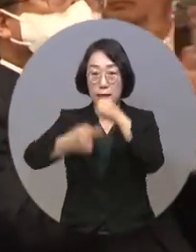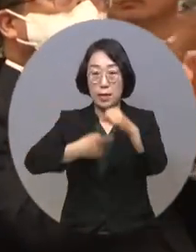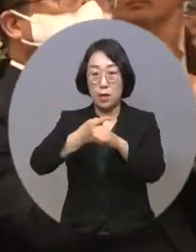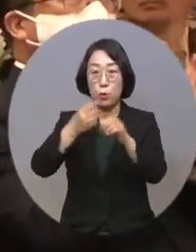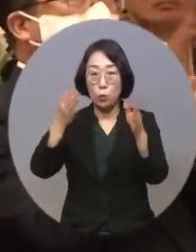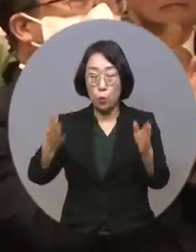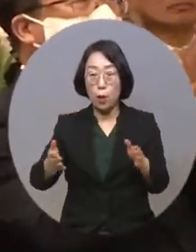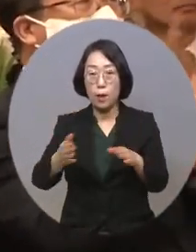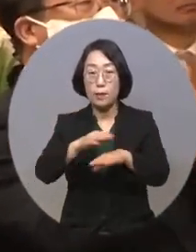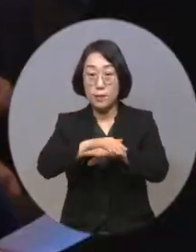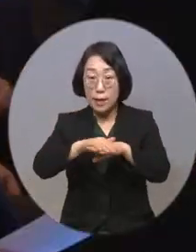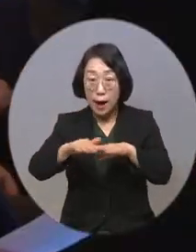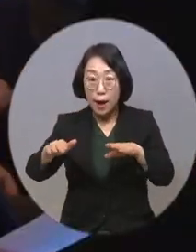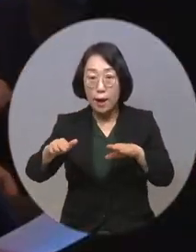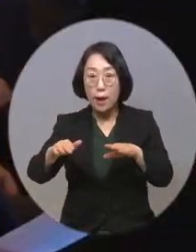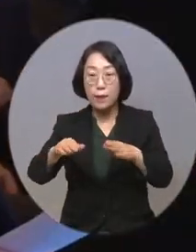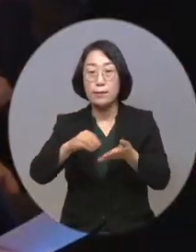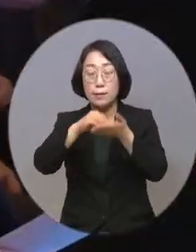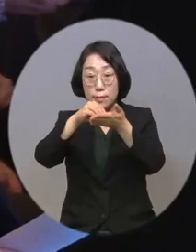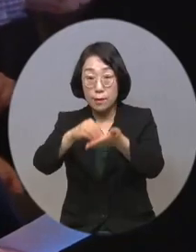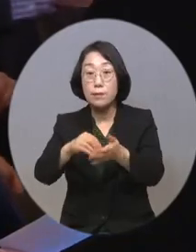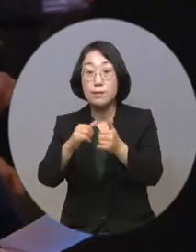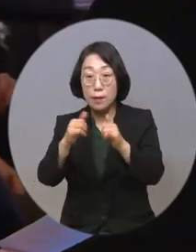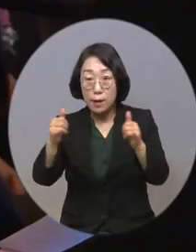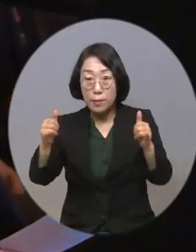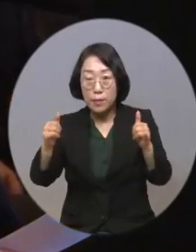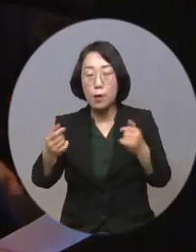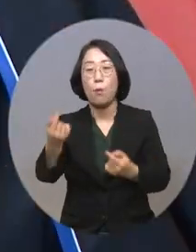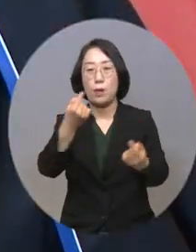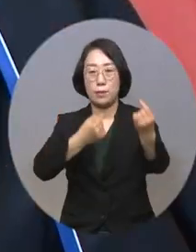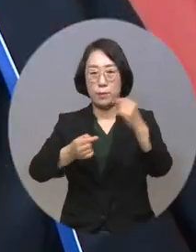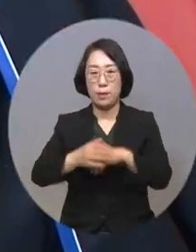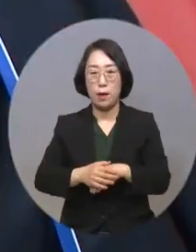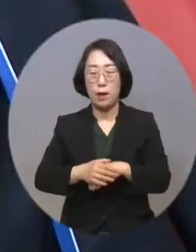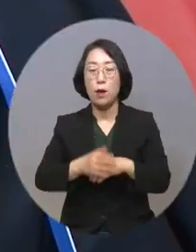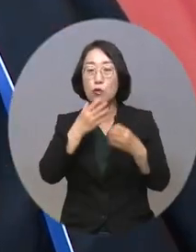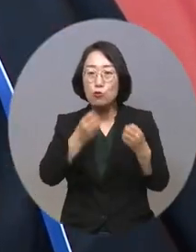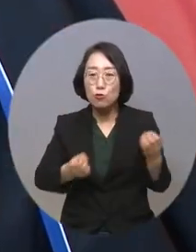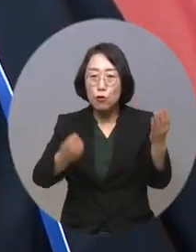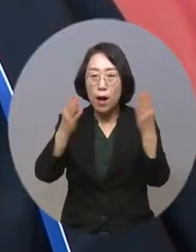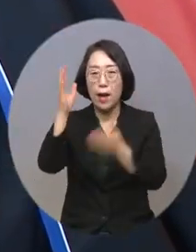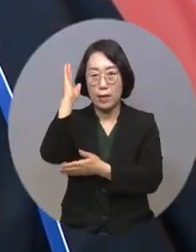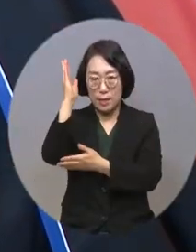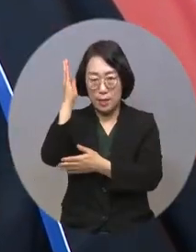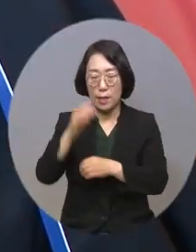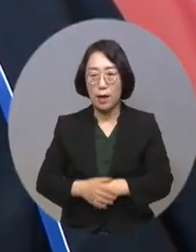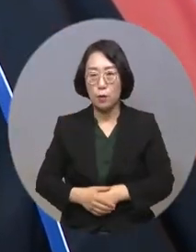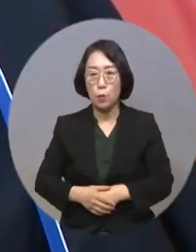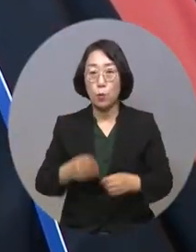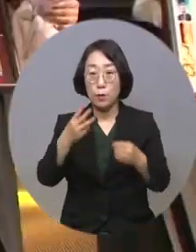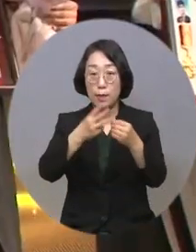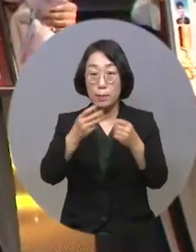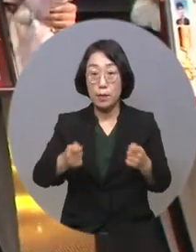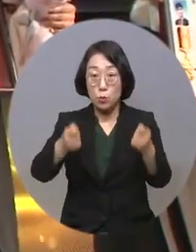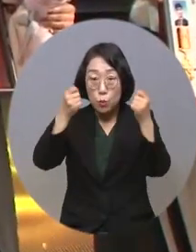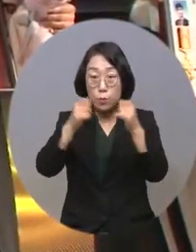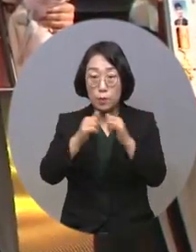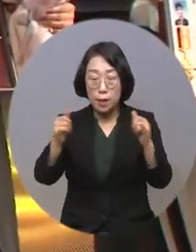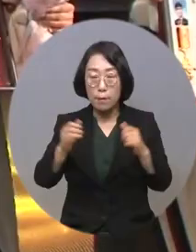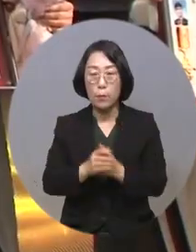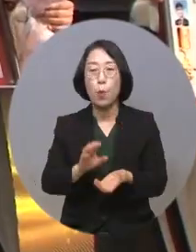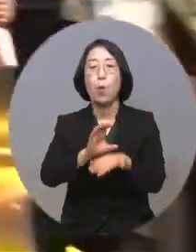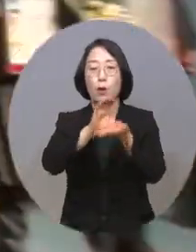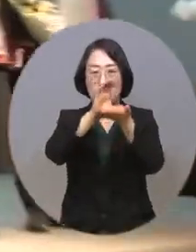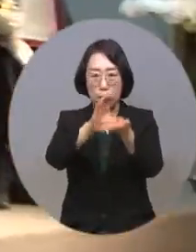인사들이 참석했습니다 행사를 기념하는 여러 인사들의 축사와 함께 3 기술을 생들에게 각종 훈장 기념패 및